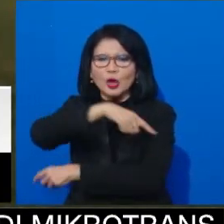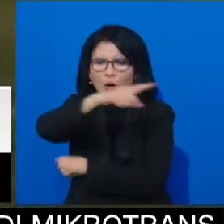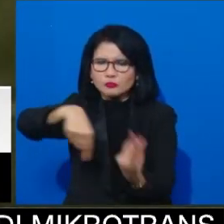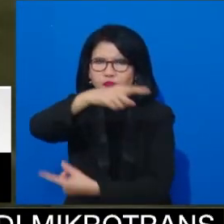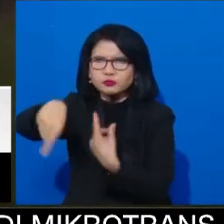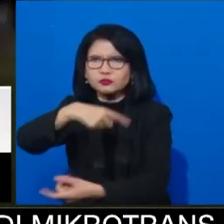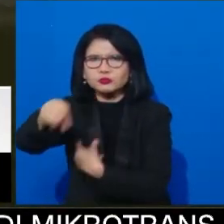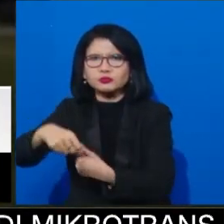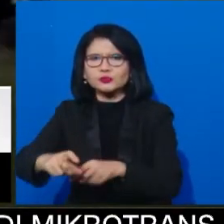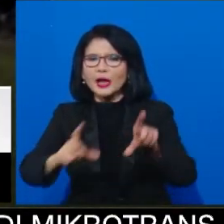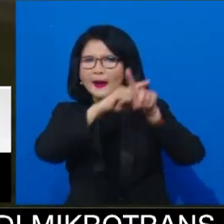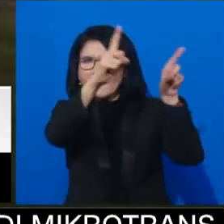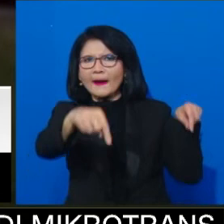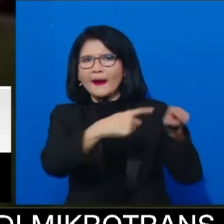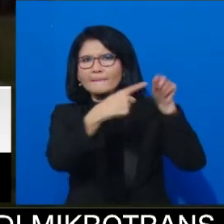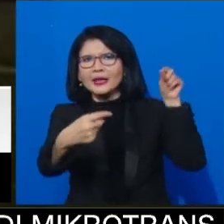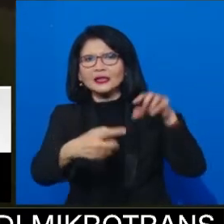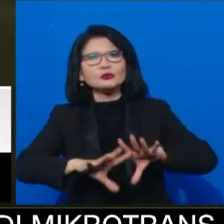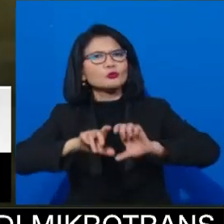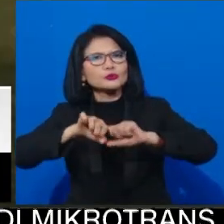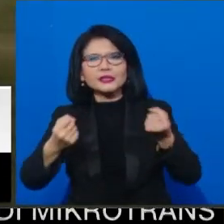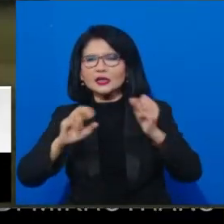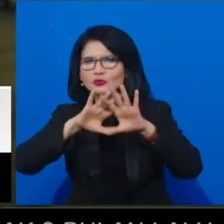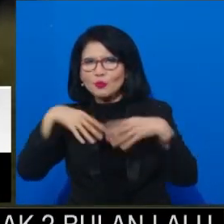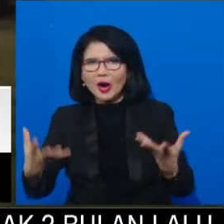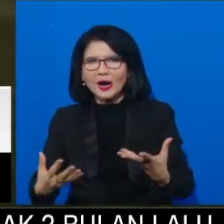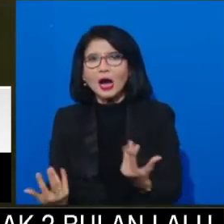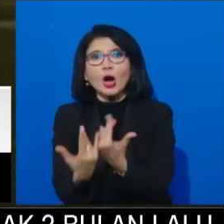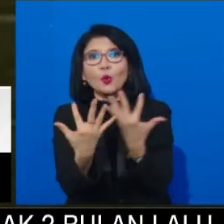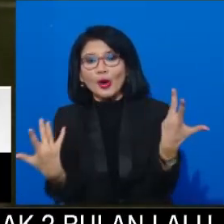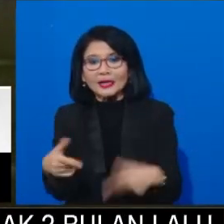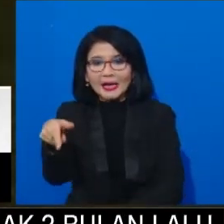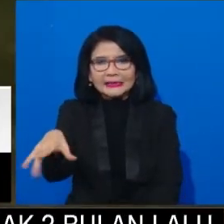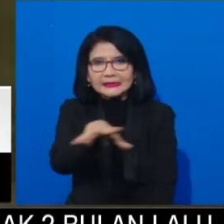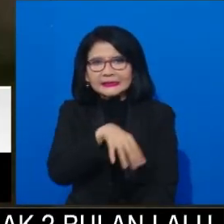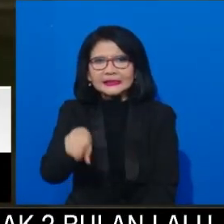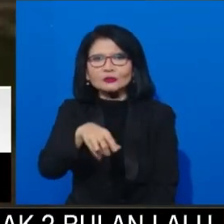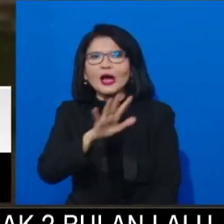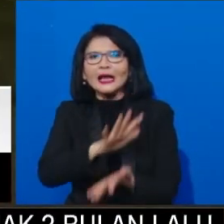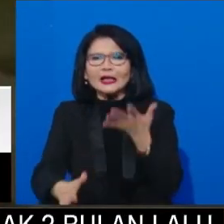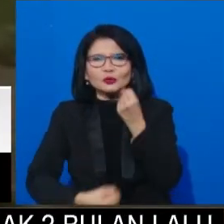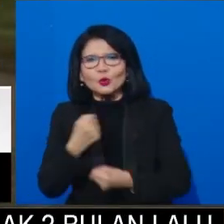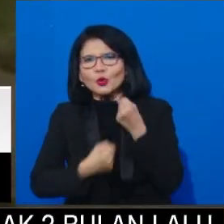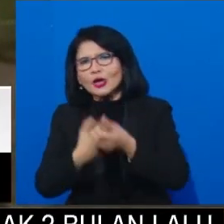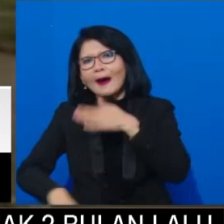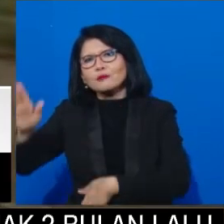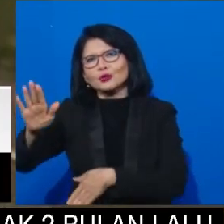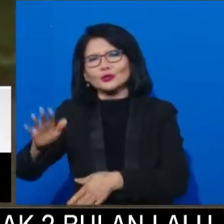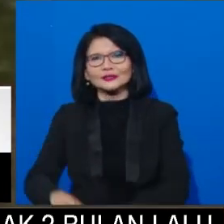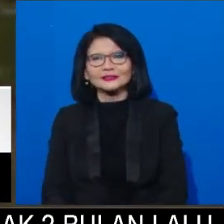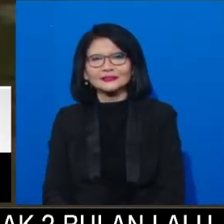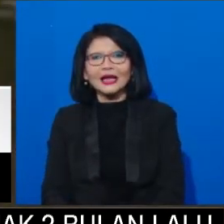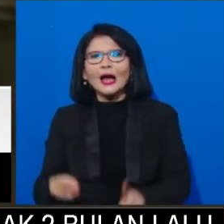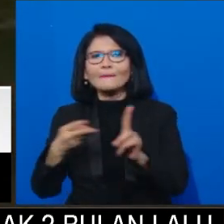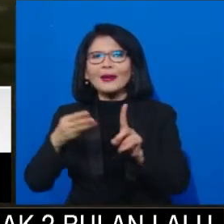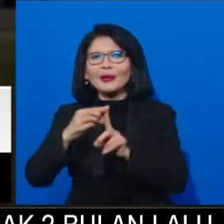merusak banner yang ada di sekitar area alun-alun. Sementara warga yang berada di sekitar lokasi langsung lari menyelamatkan diri. BPBD